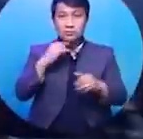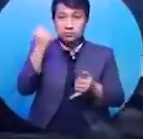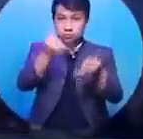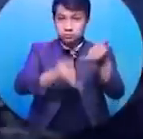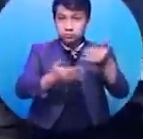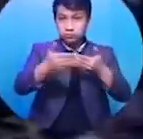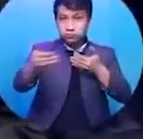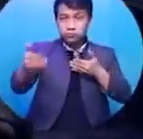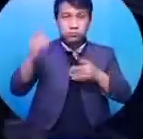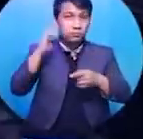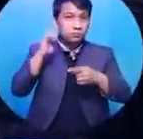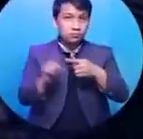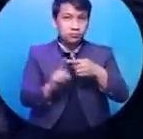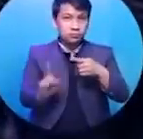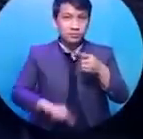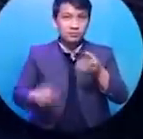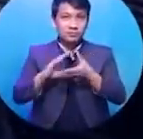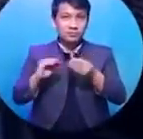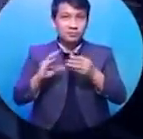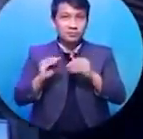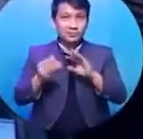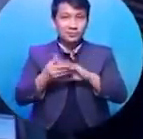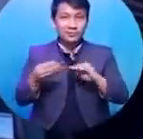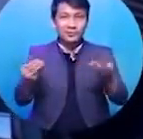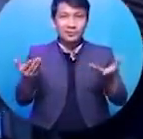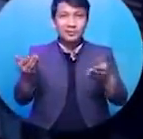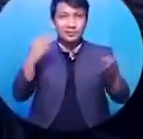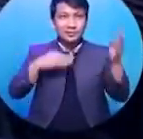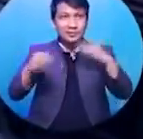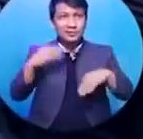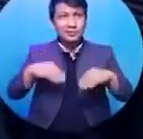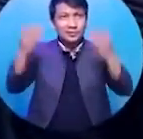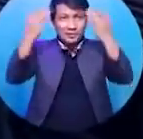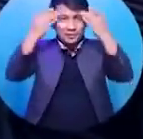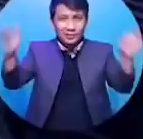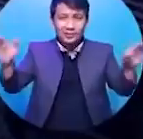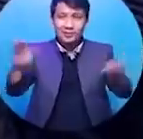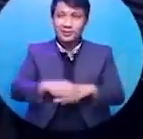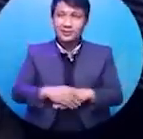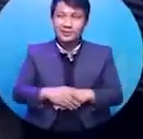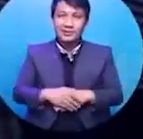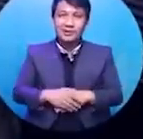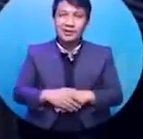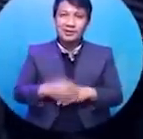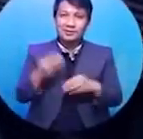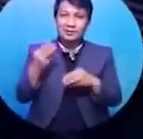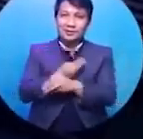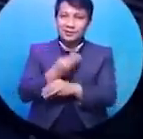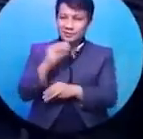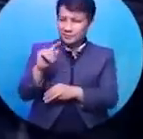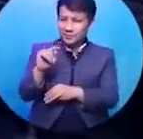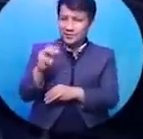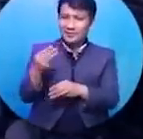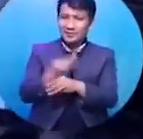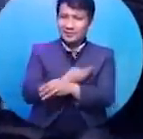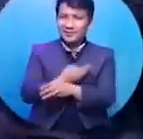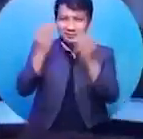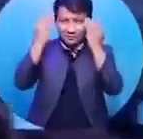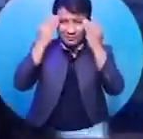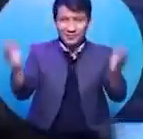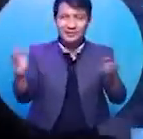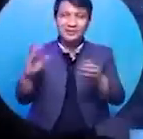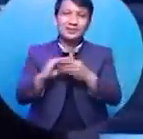dahil sa mga kid lahat na kwento na parang problem solving na hindi na namin maintindihan. Math ba yun? Yung kwento niya? Dahil hindi na namin